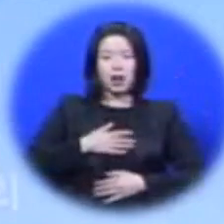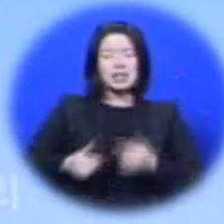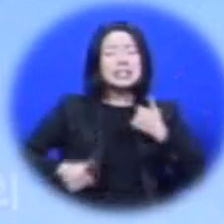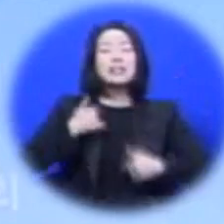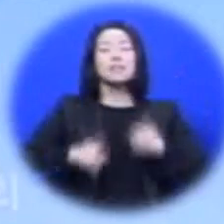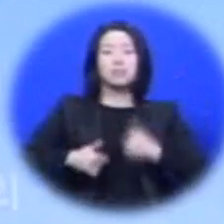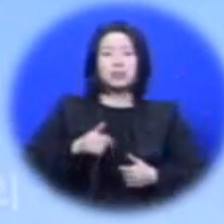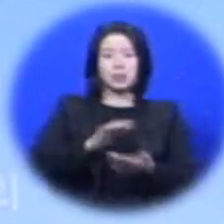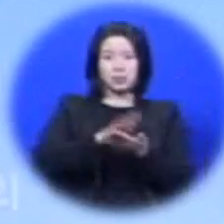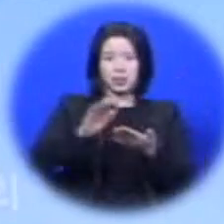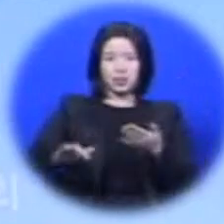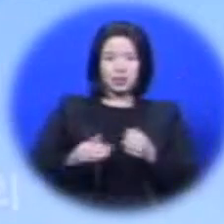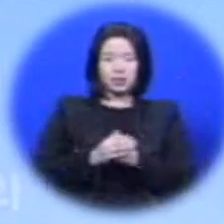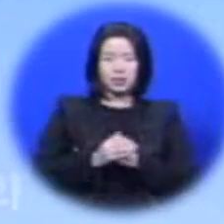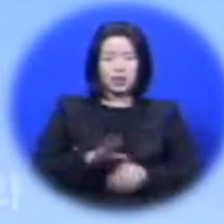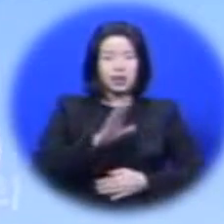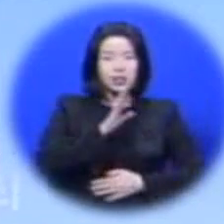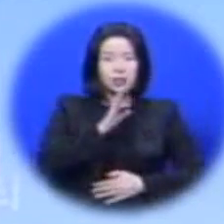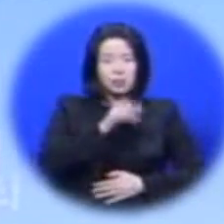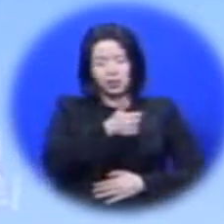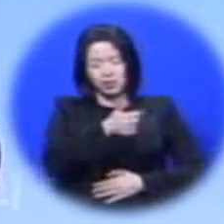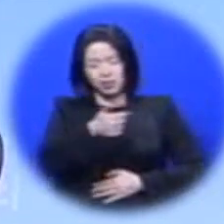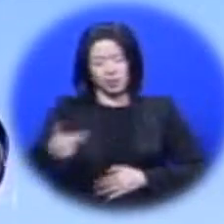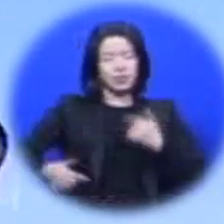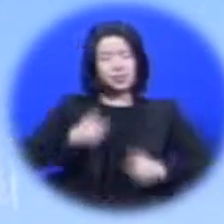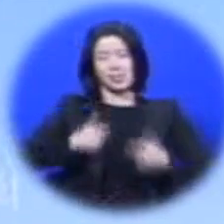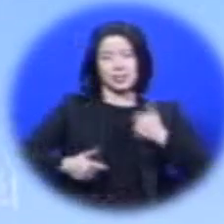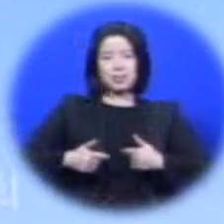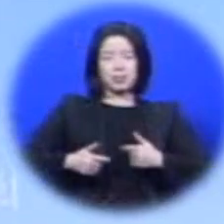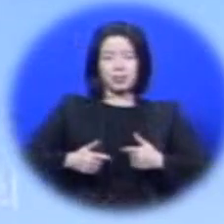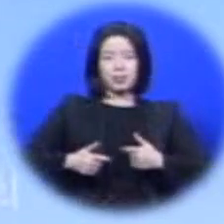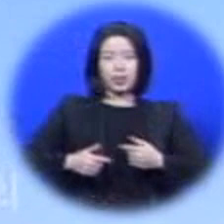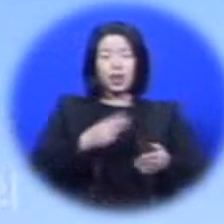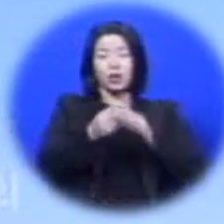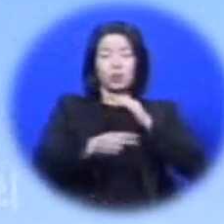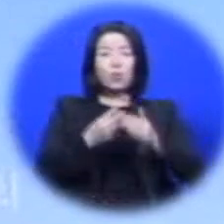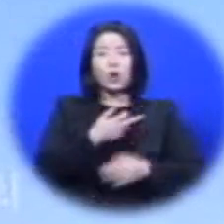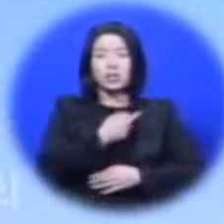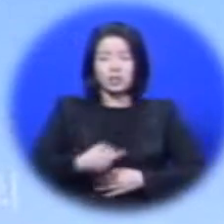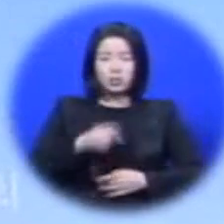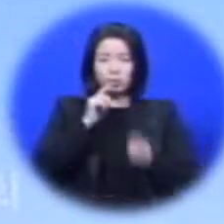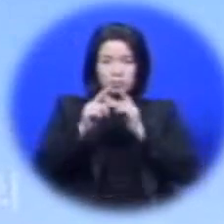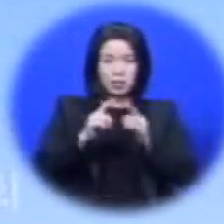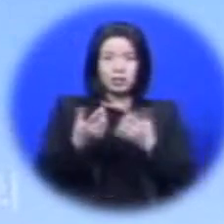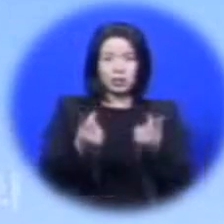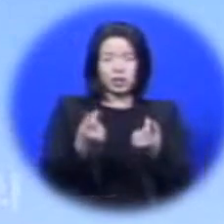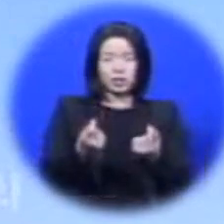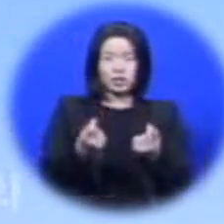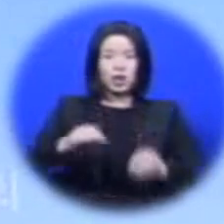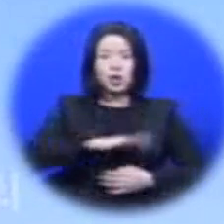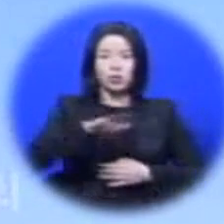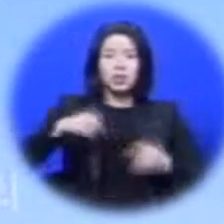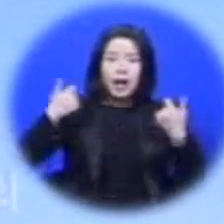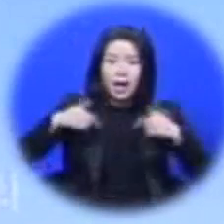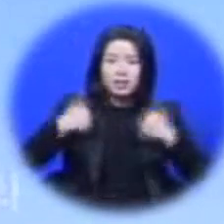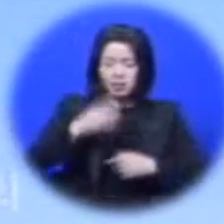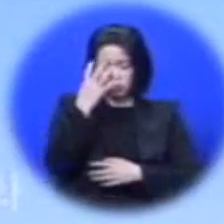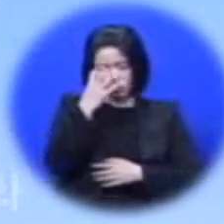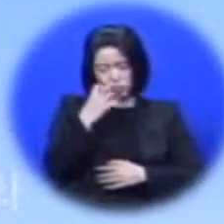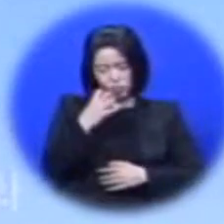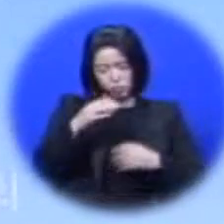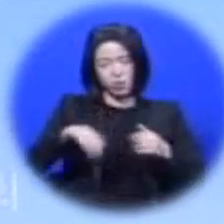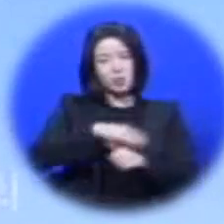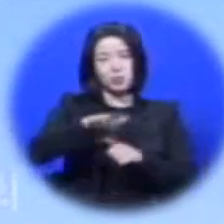거예요. 정말 큰 기쁨입니다. 요한 사도가 말한. 우리가 늘 자꾸 이렇게 우울한